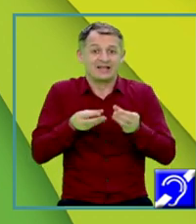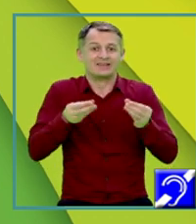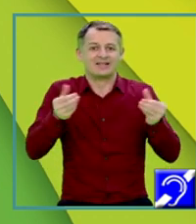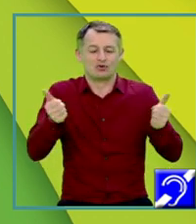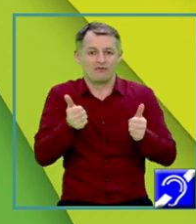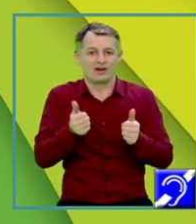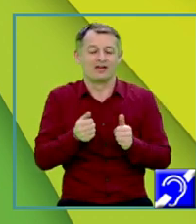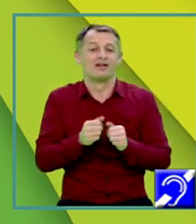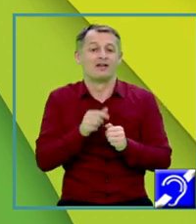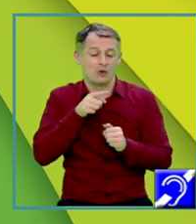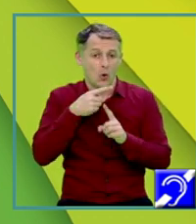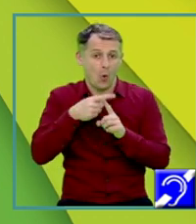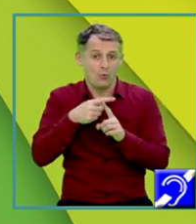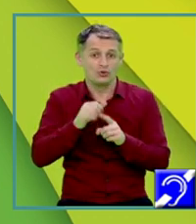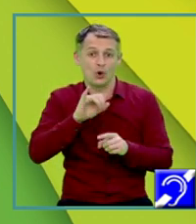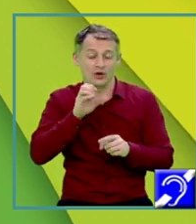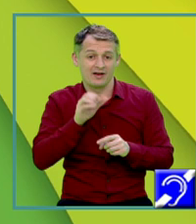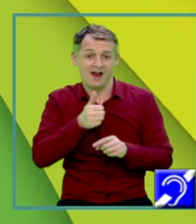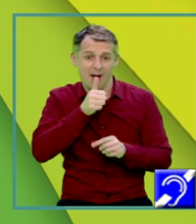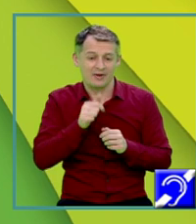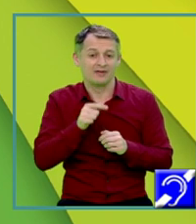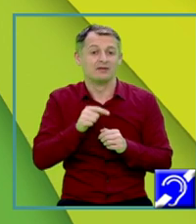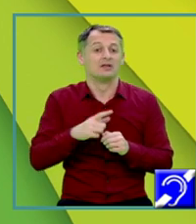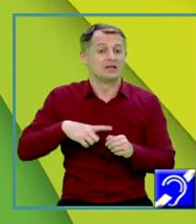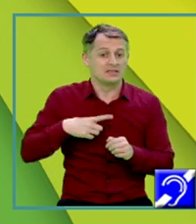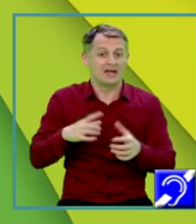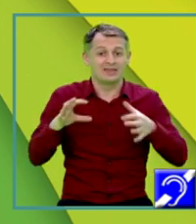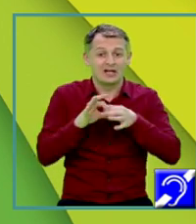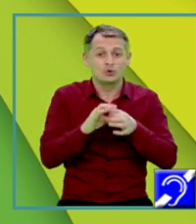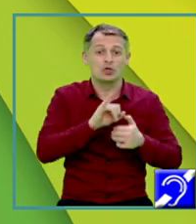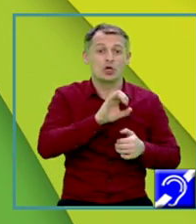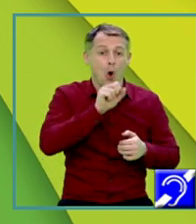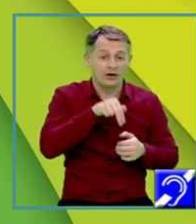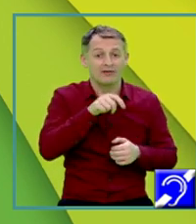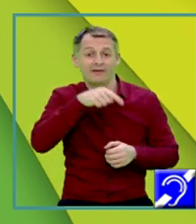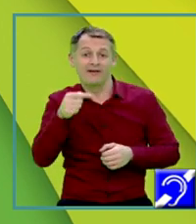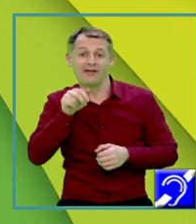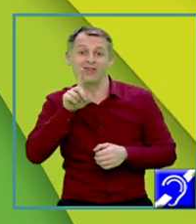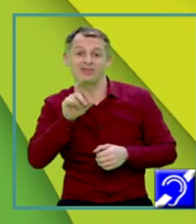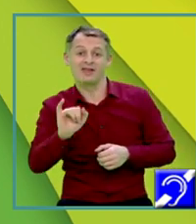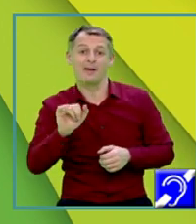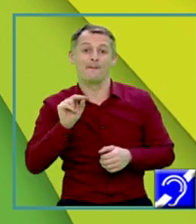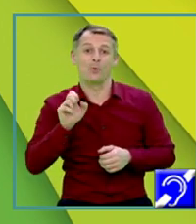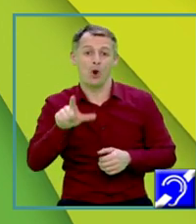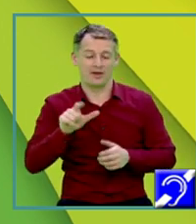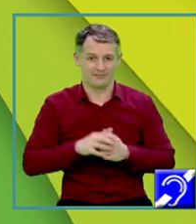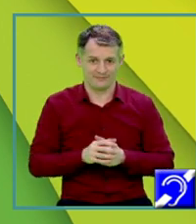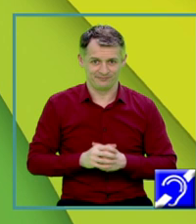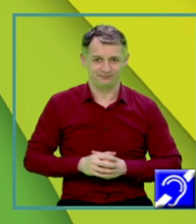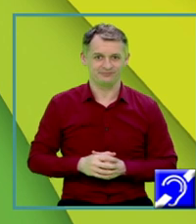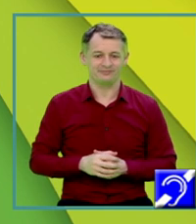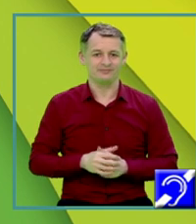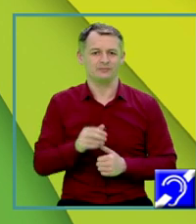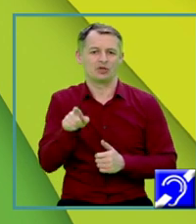ionic în apă au loc interacțiuni ion-dipol între ionii de sodiu, respectiv clorură, și